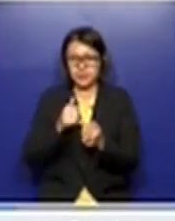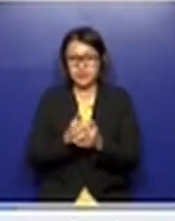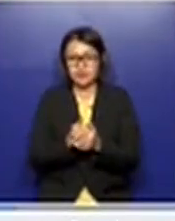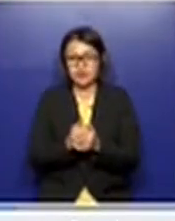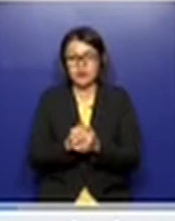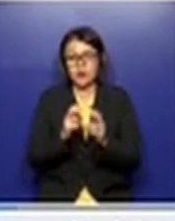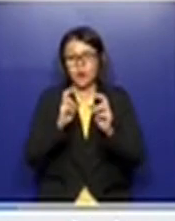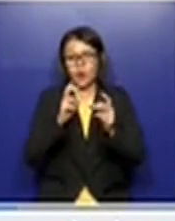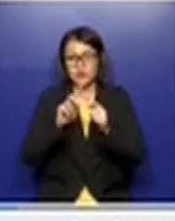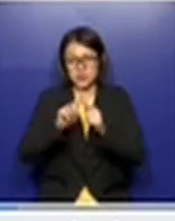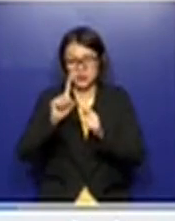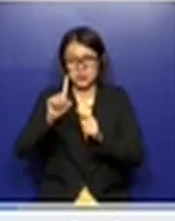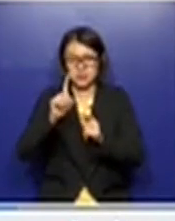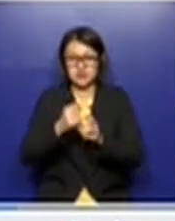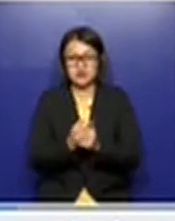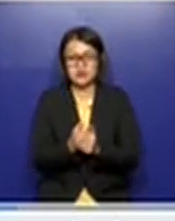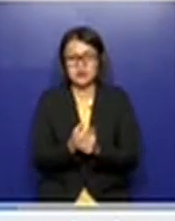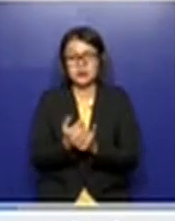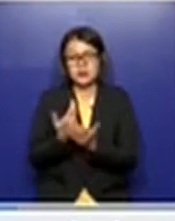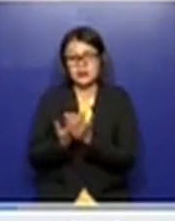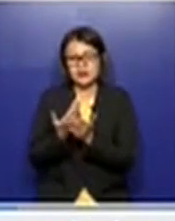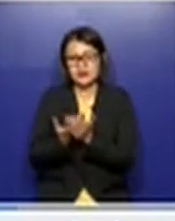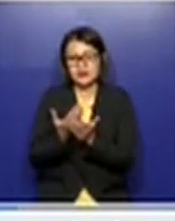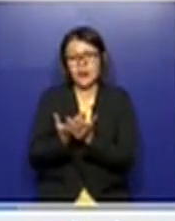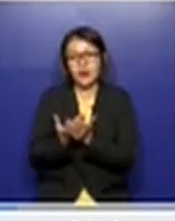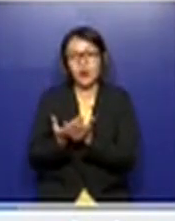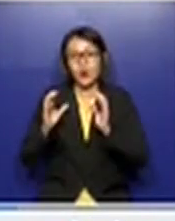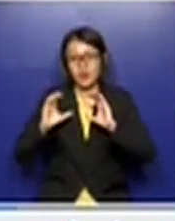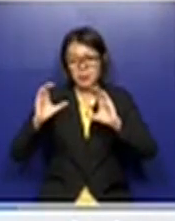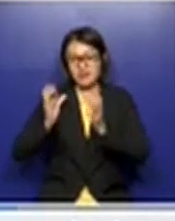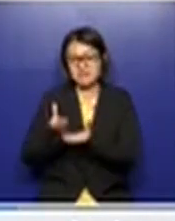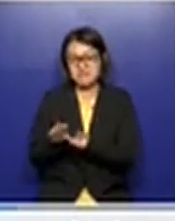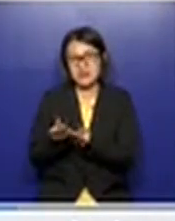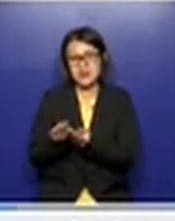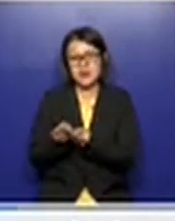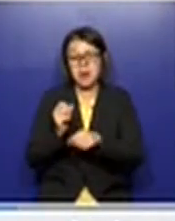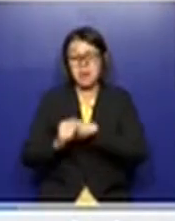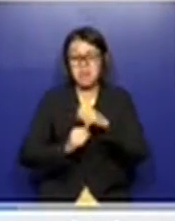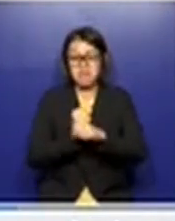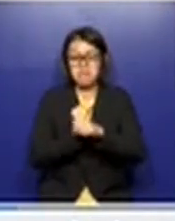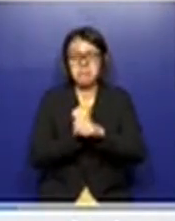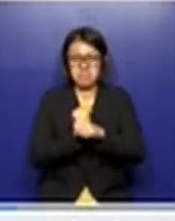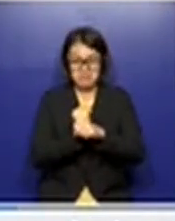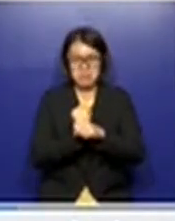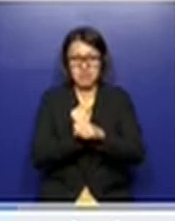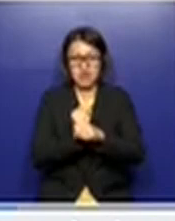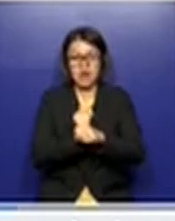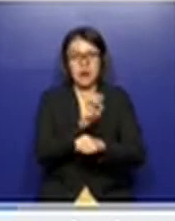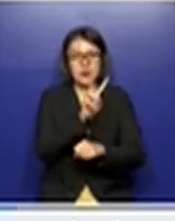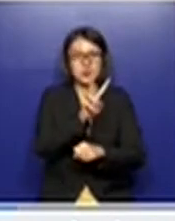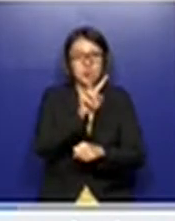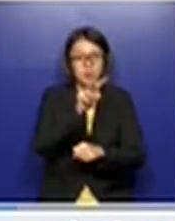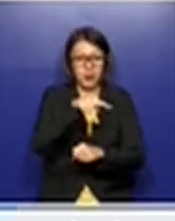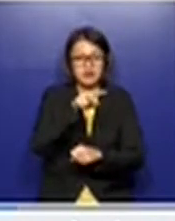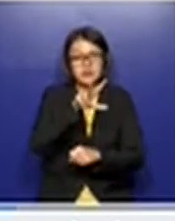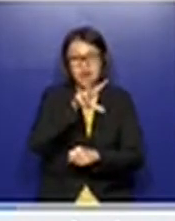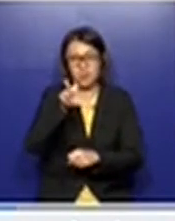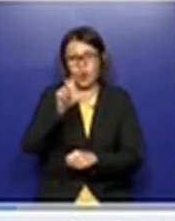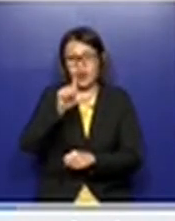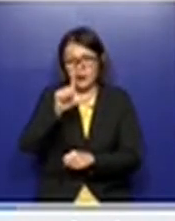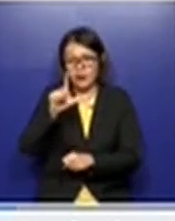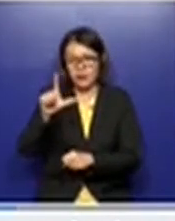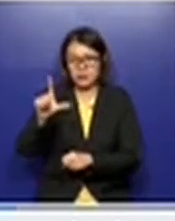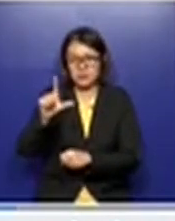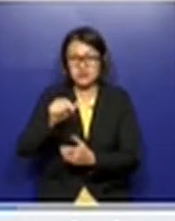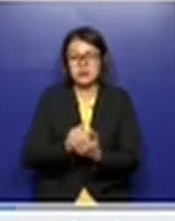ที่1เรื่องที่ท่านใช้เงินของแผ่นดินไปปีละประมาณ 2,300 ล้านซึ่ง